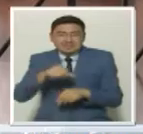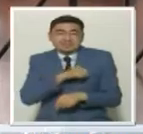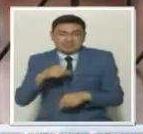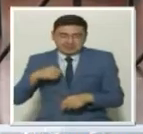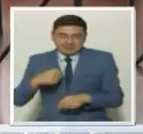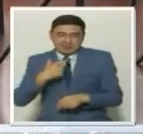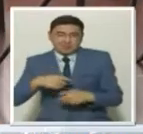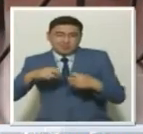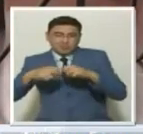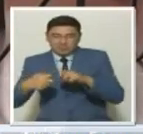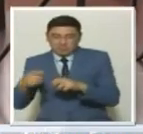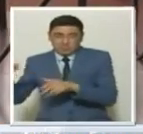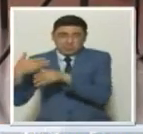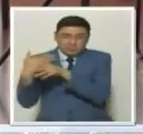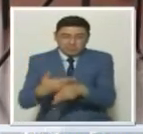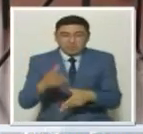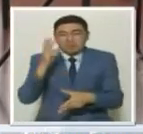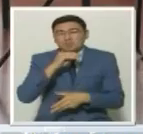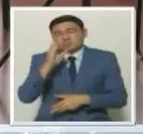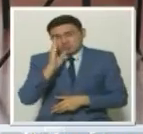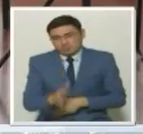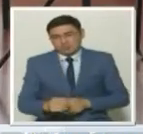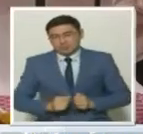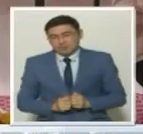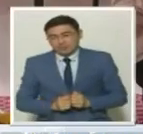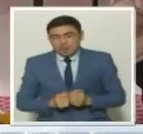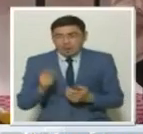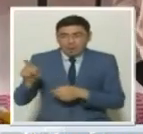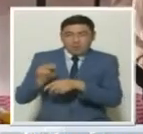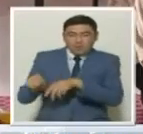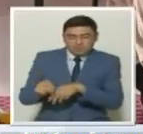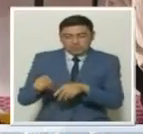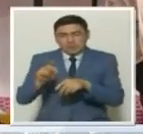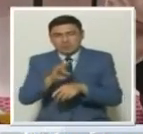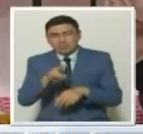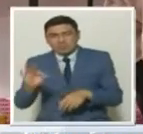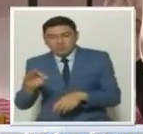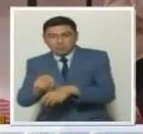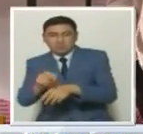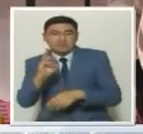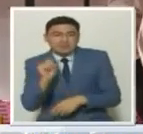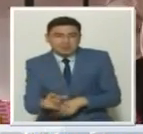помочь в решении проблем, не дожидаясь помощи от государства. Их научат, как создать НПО или как